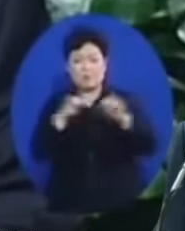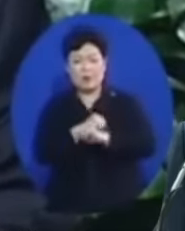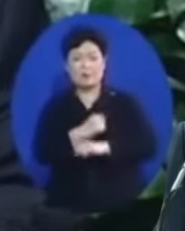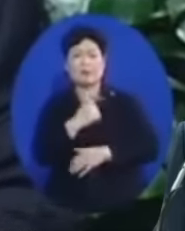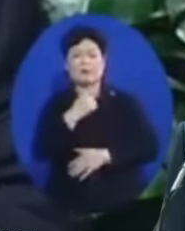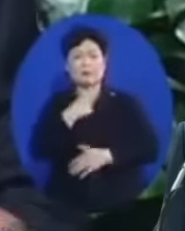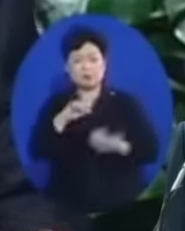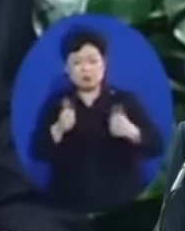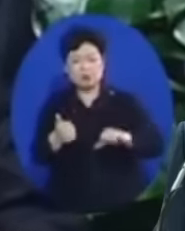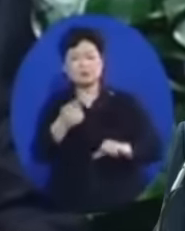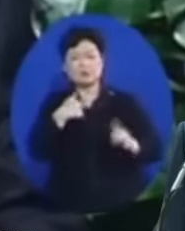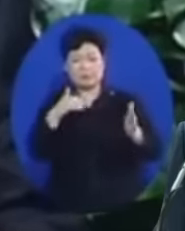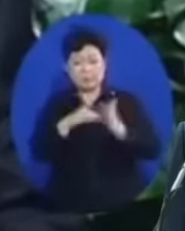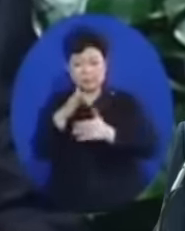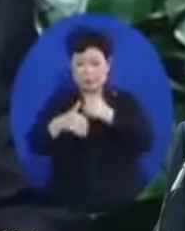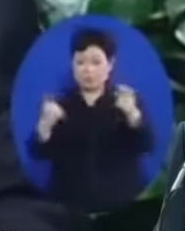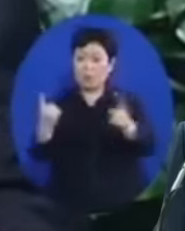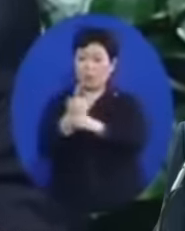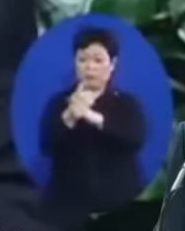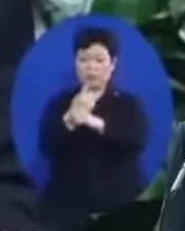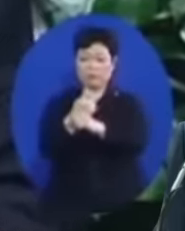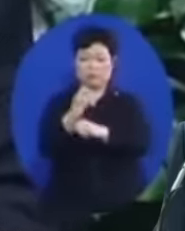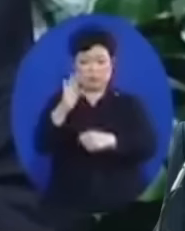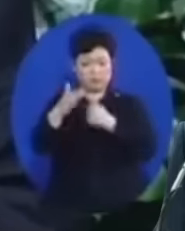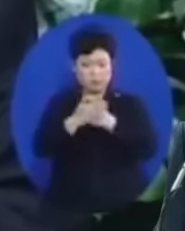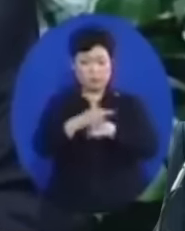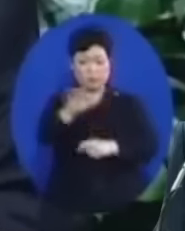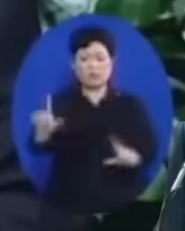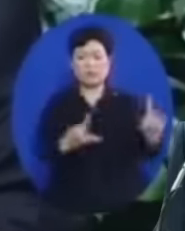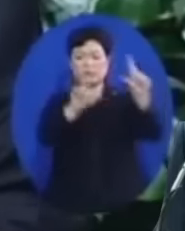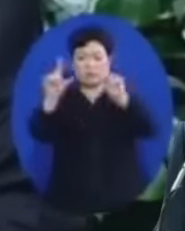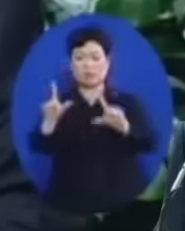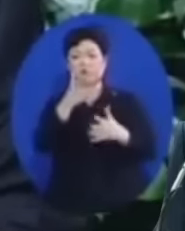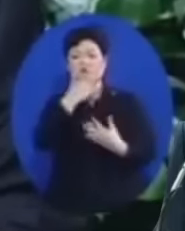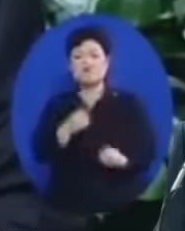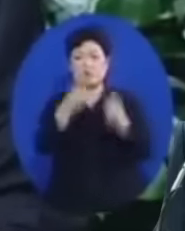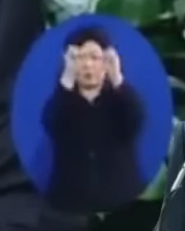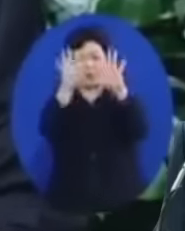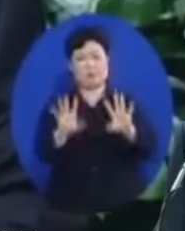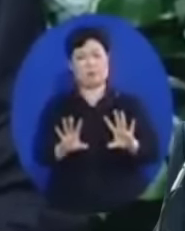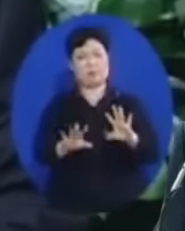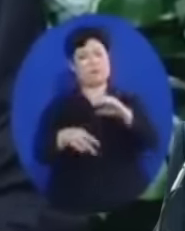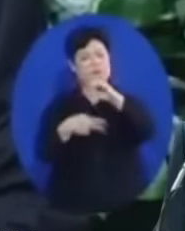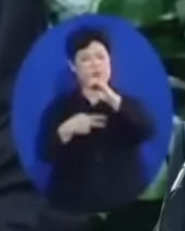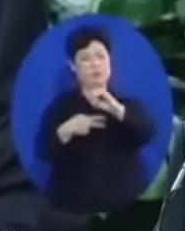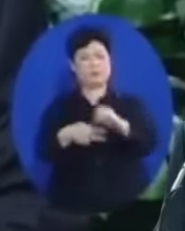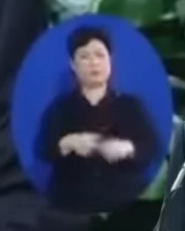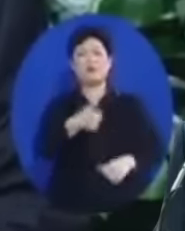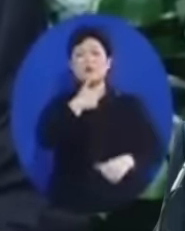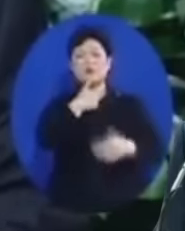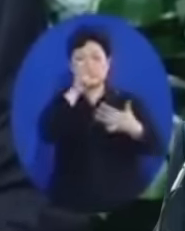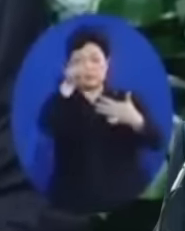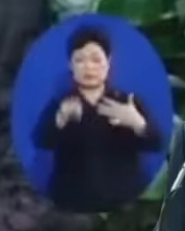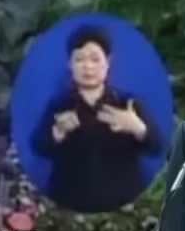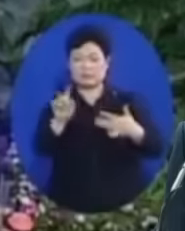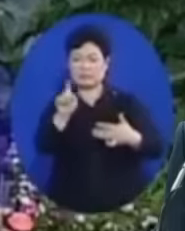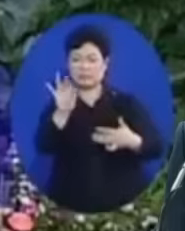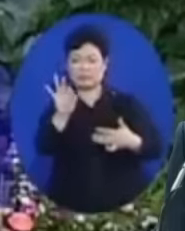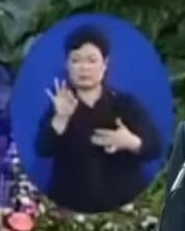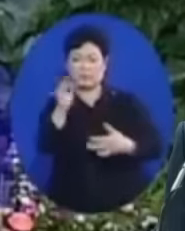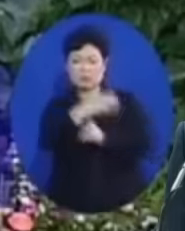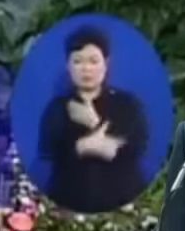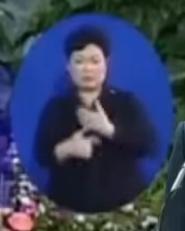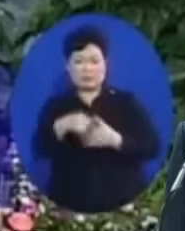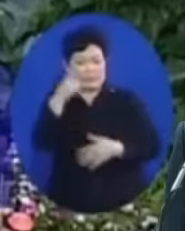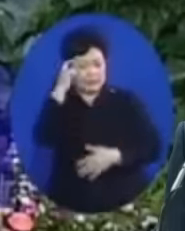일어나는 것입니다. 하나님과 원수가 되었는데 우리의 생활에 축복이 임할 택이 없는 것입니다. 로마서 8장 7절에 육신의